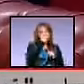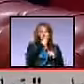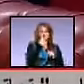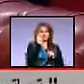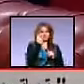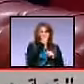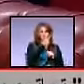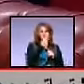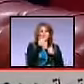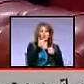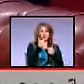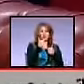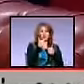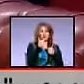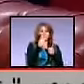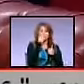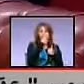الكاميرا بيعمل كده.